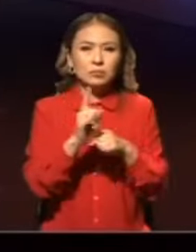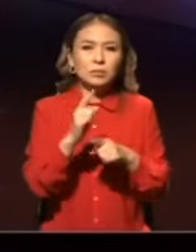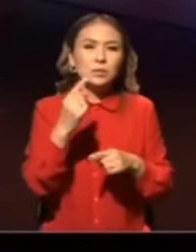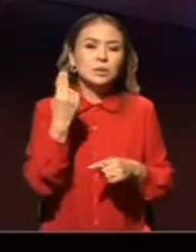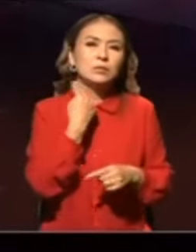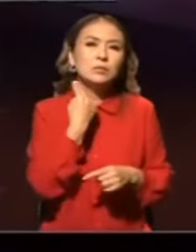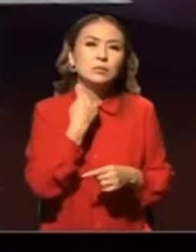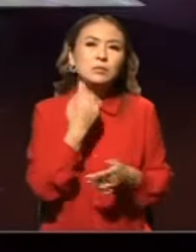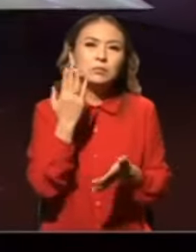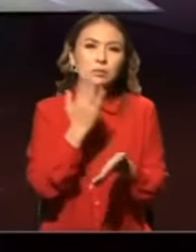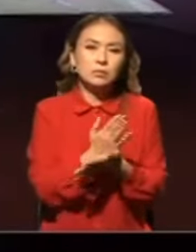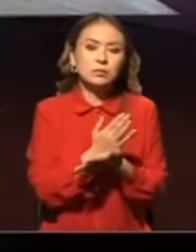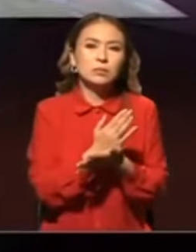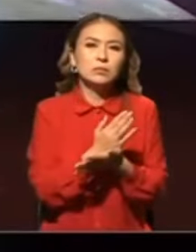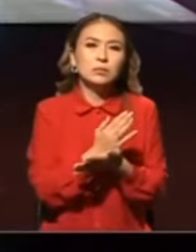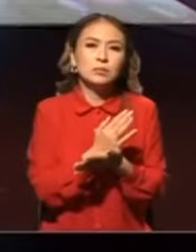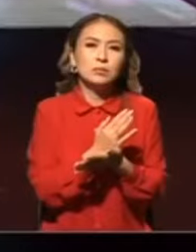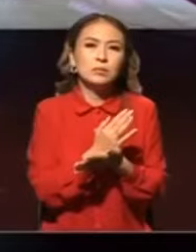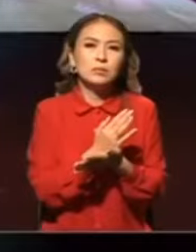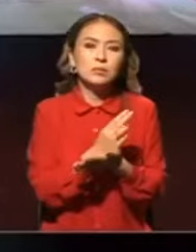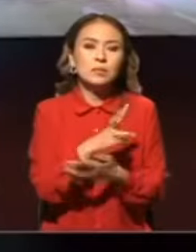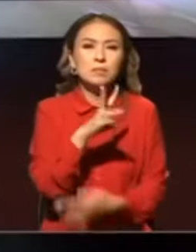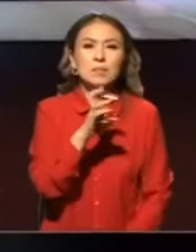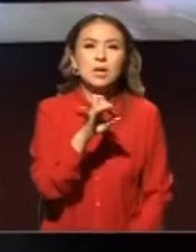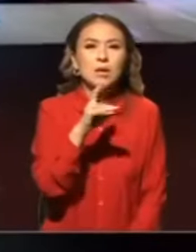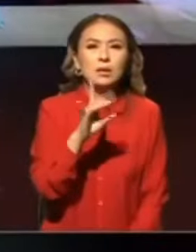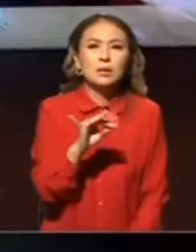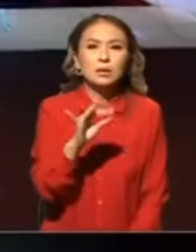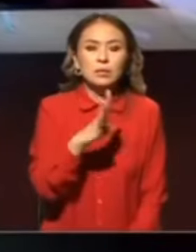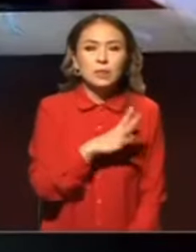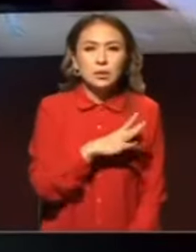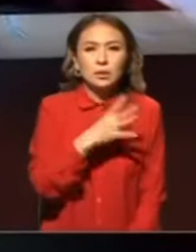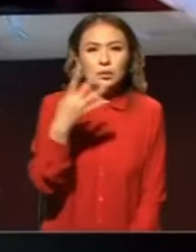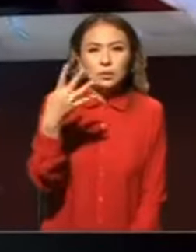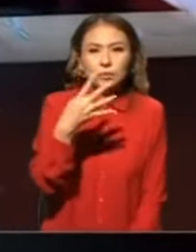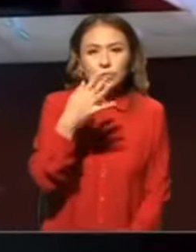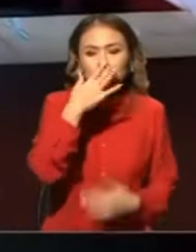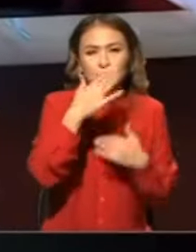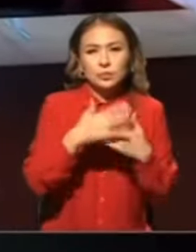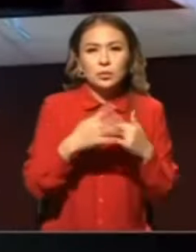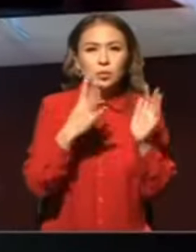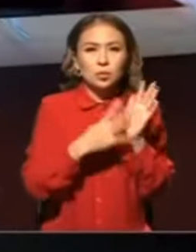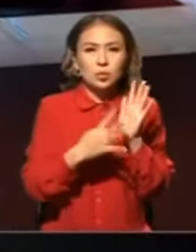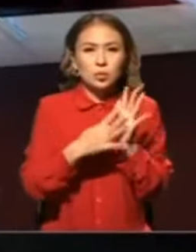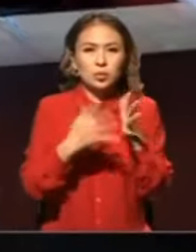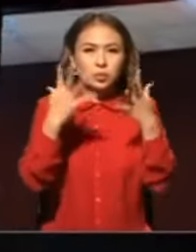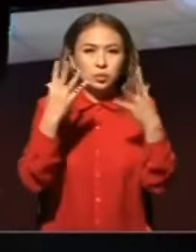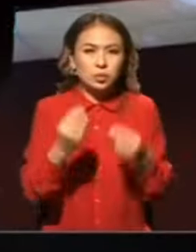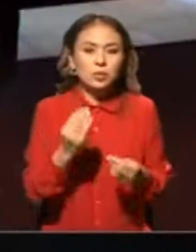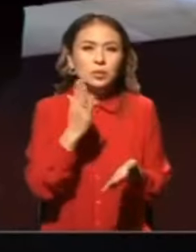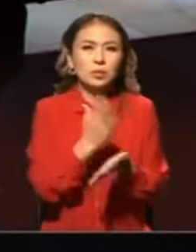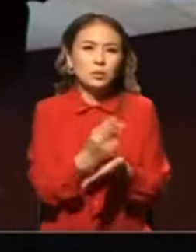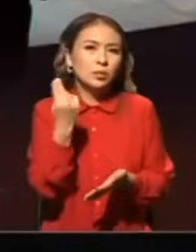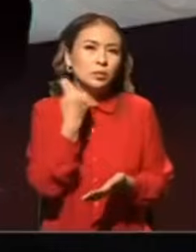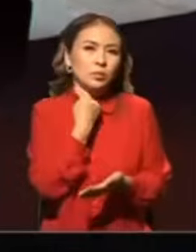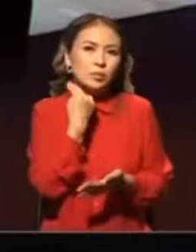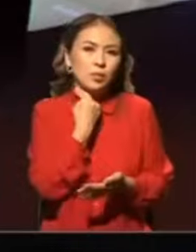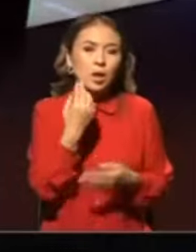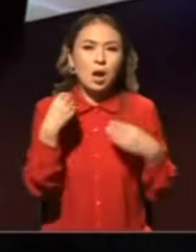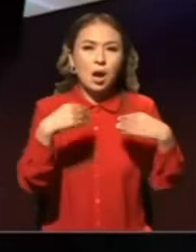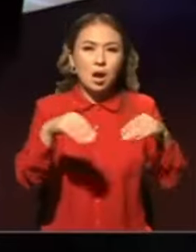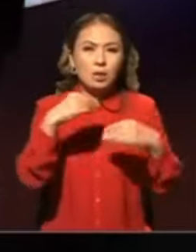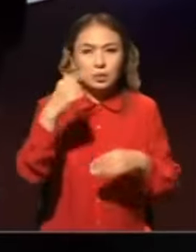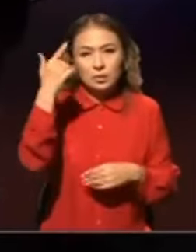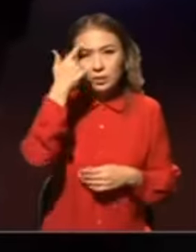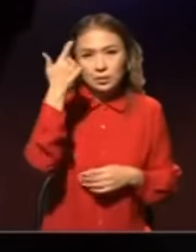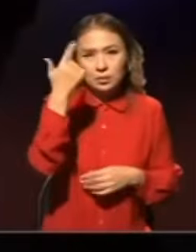азаматтар өте көп. Енді Мерке ауданы бойынша 4000 адамның 90 күннен асқан берешегі бар. Енді агросауат оқу